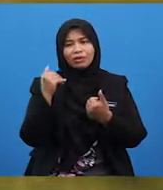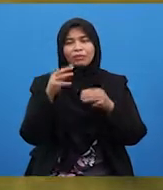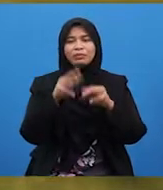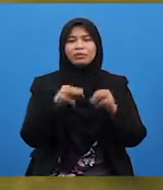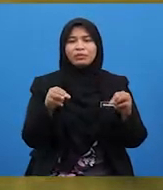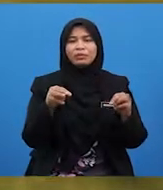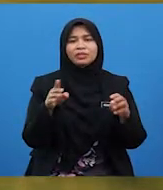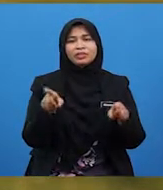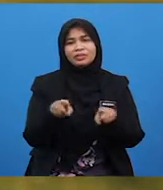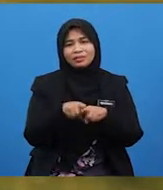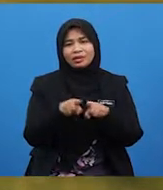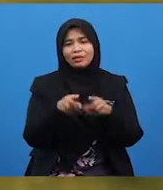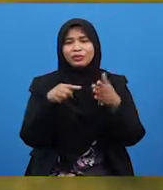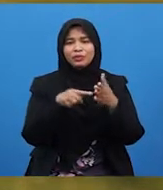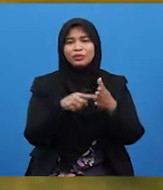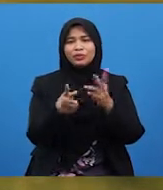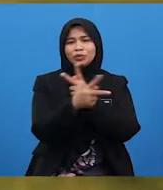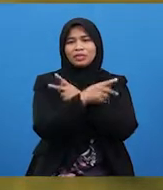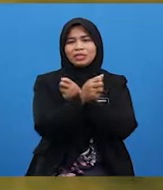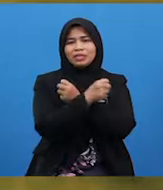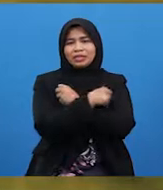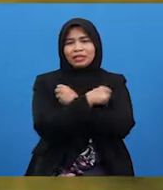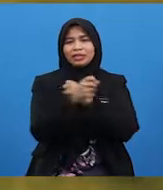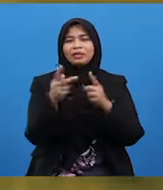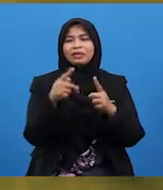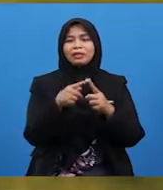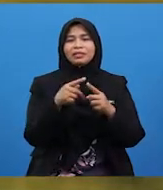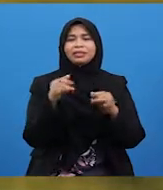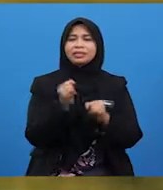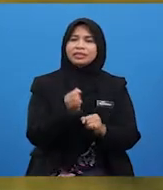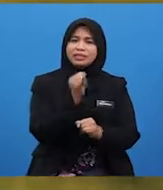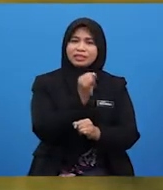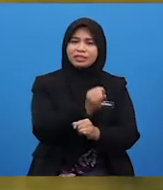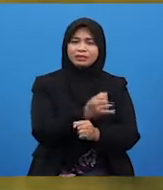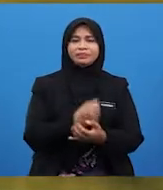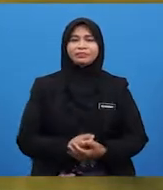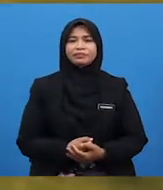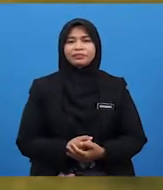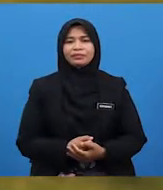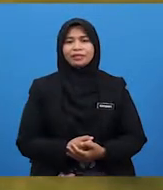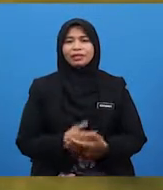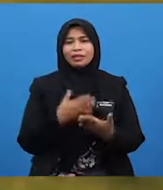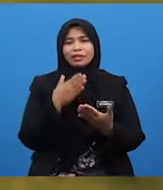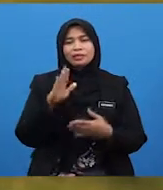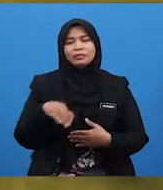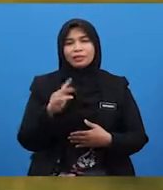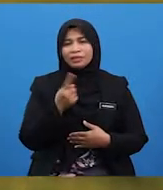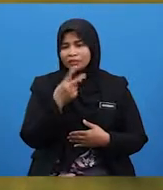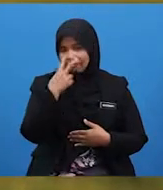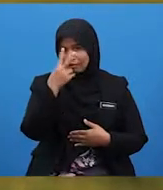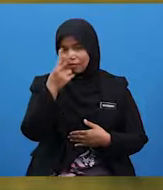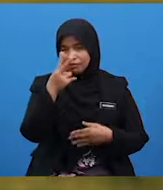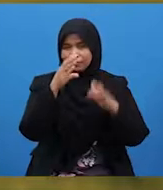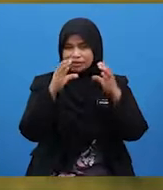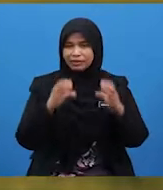pun menunjukkan kasih sayang terhadap jiran. Hebat semua. Baik murid-murid, sebelum kita melihat